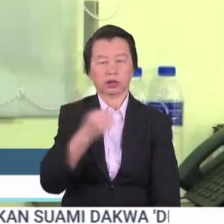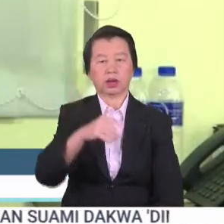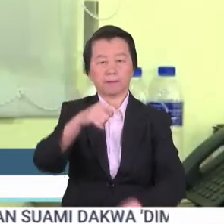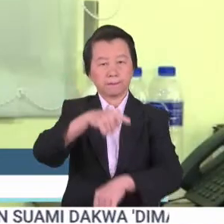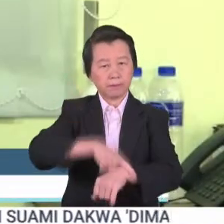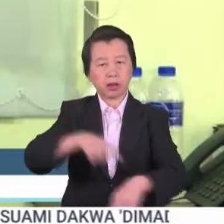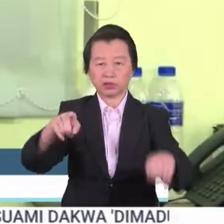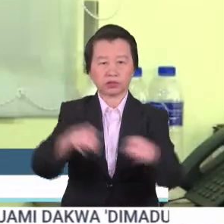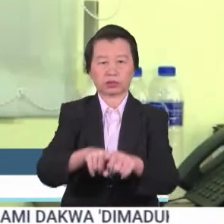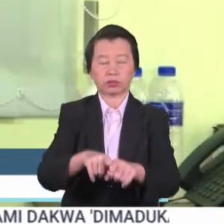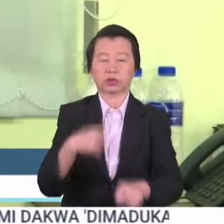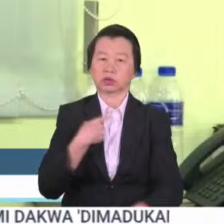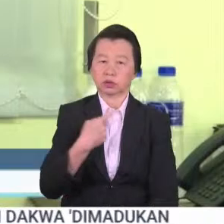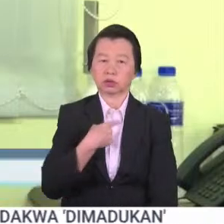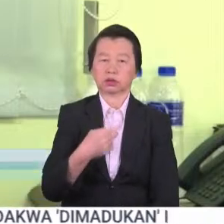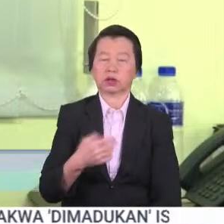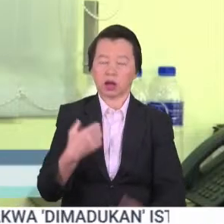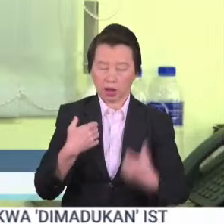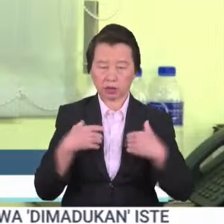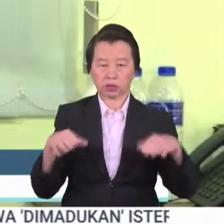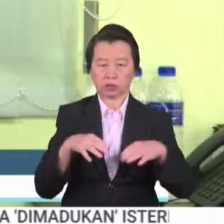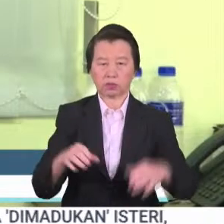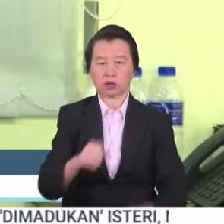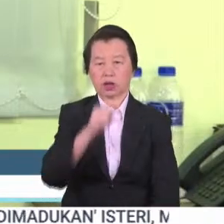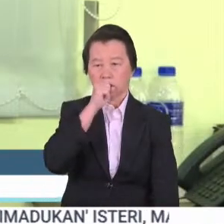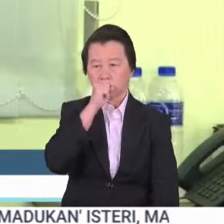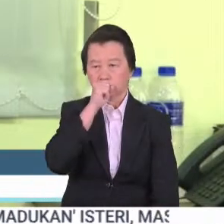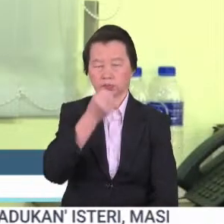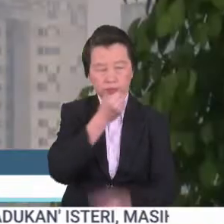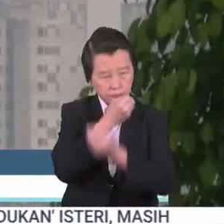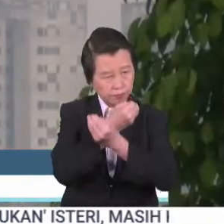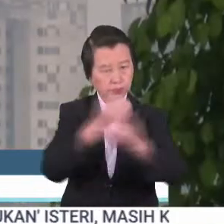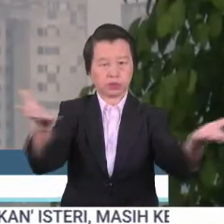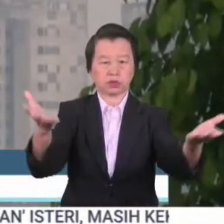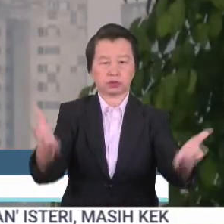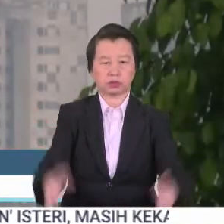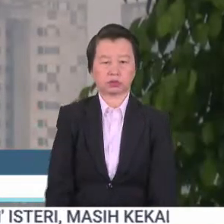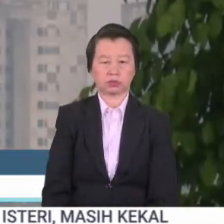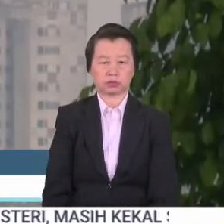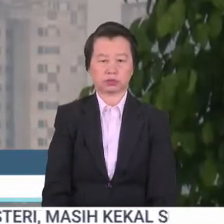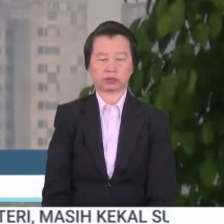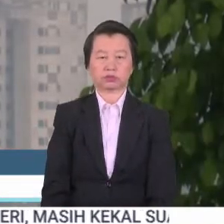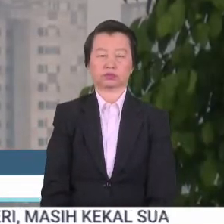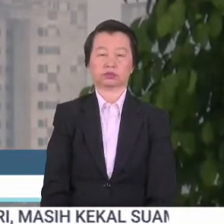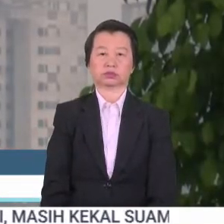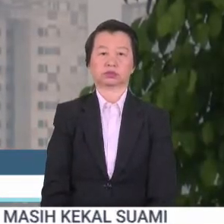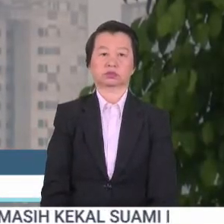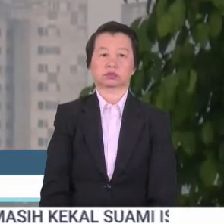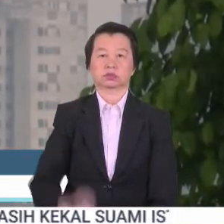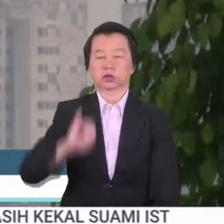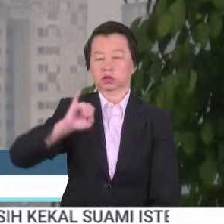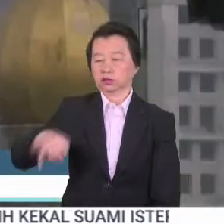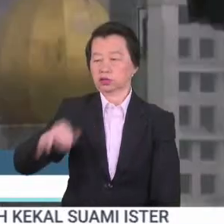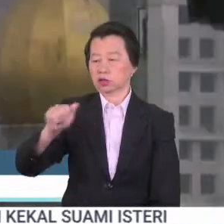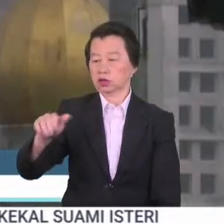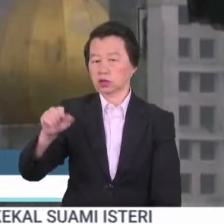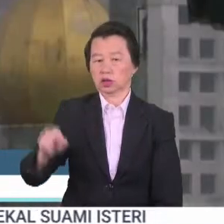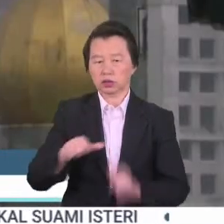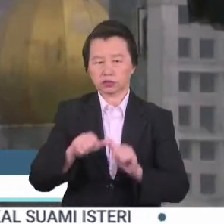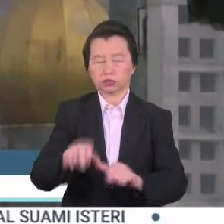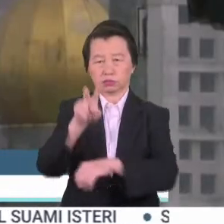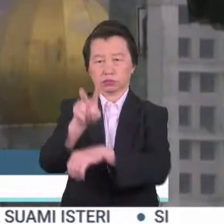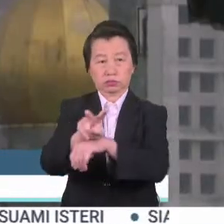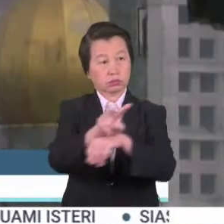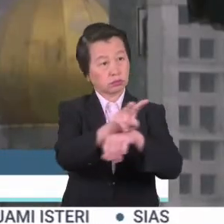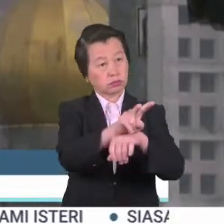masa yang sama kita juga membuat hebahan secara umum J masih memantau